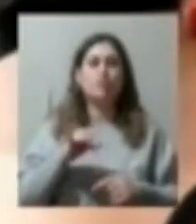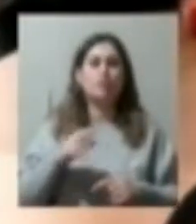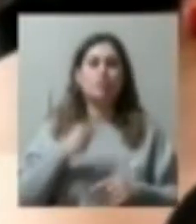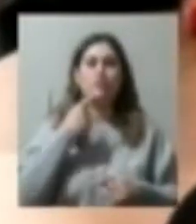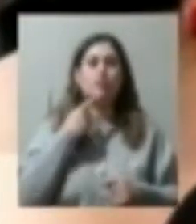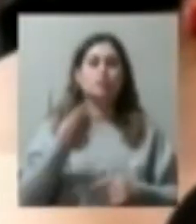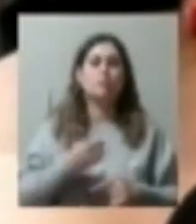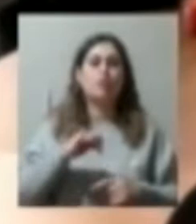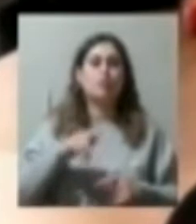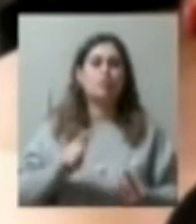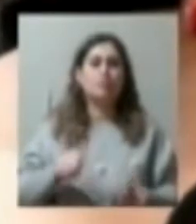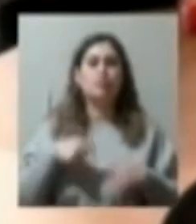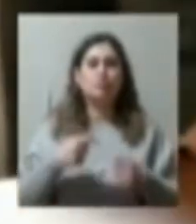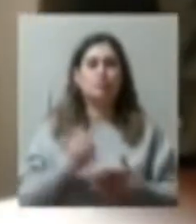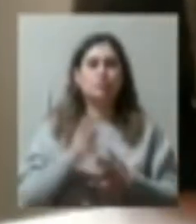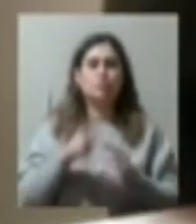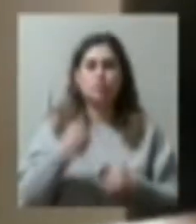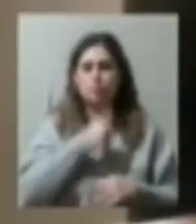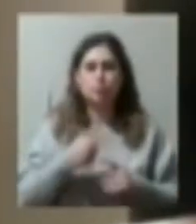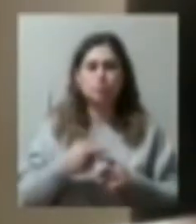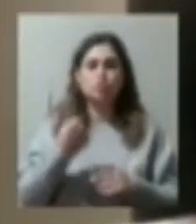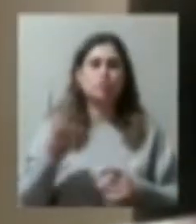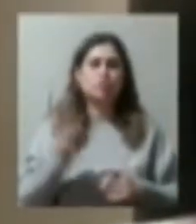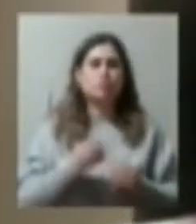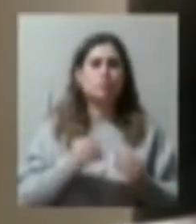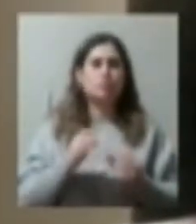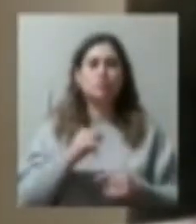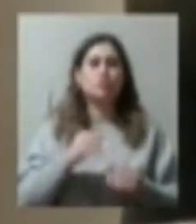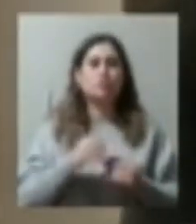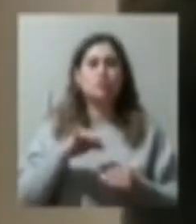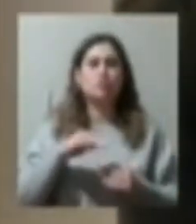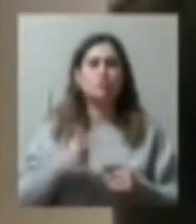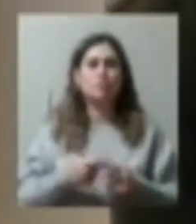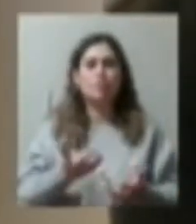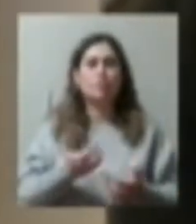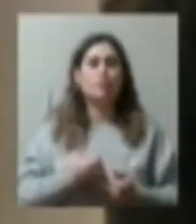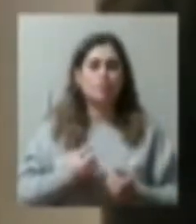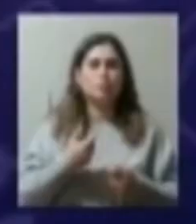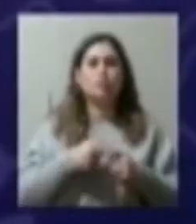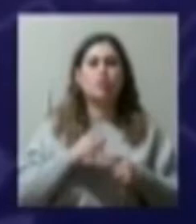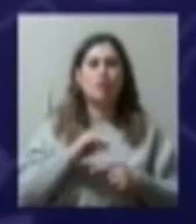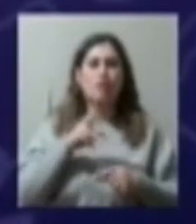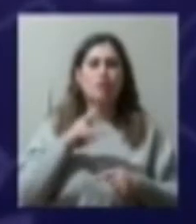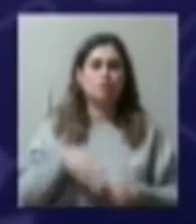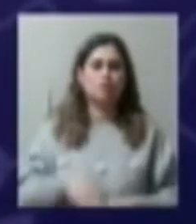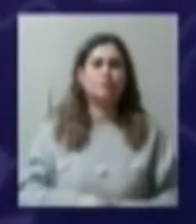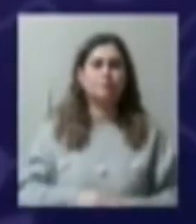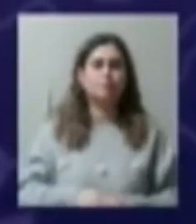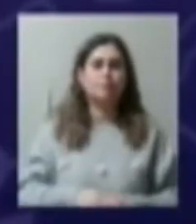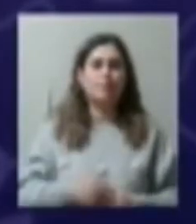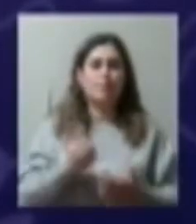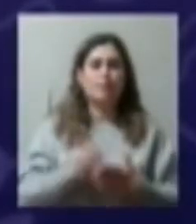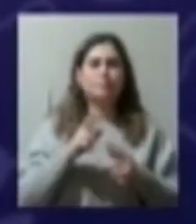ОТГ передадуть до кінця року. Щотижня 10 об'єднаних територіальних громад отримуватимуть акти. Плануємо до кінця